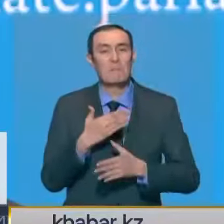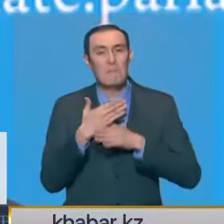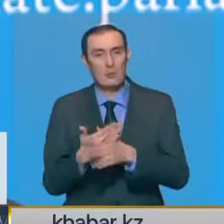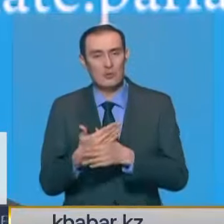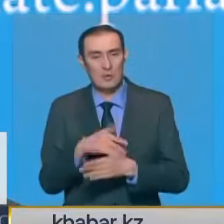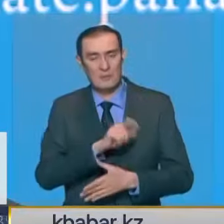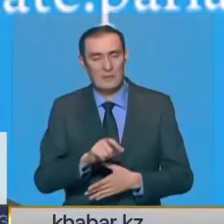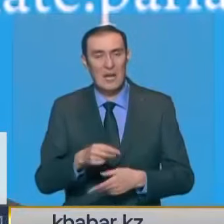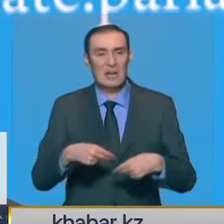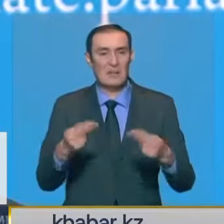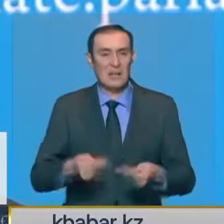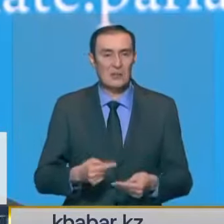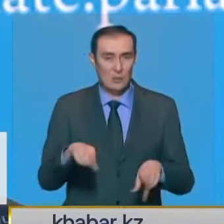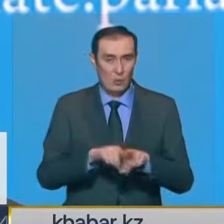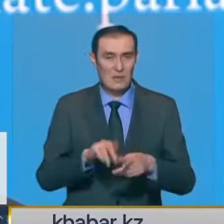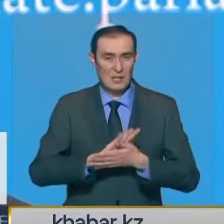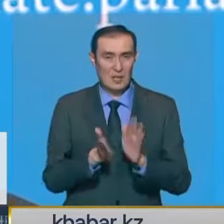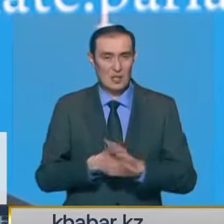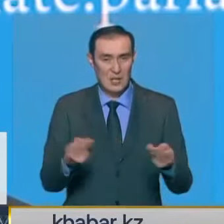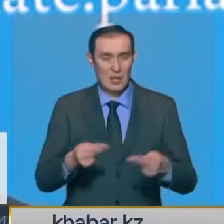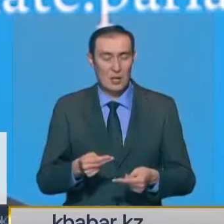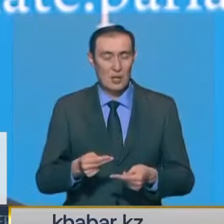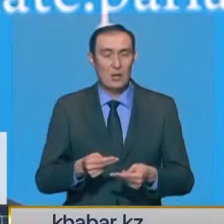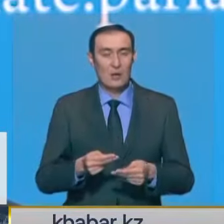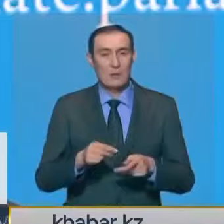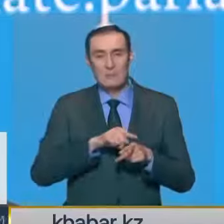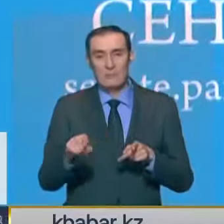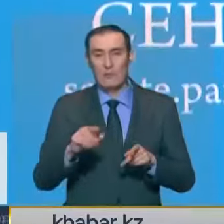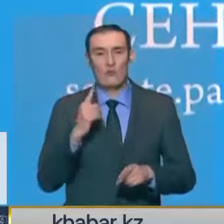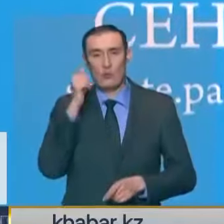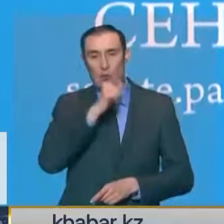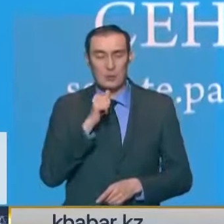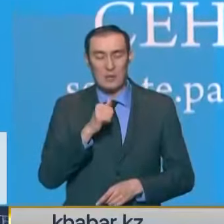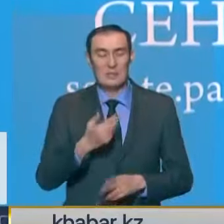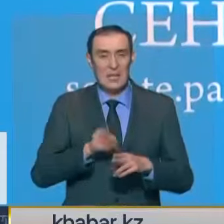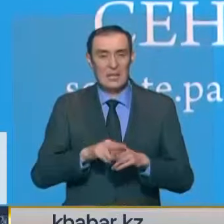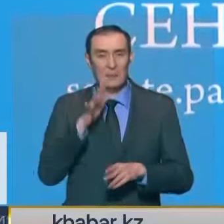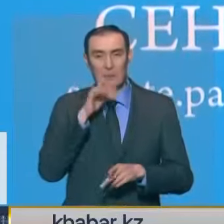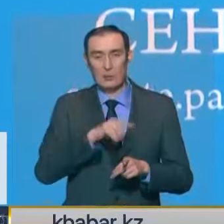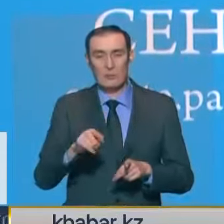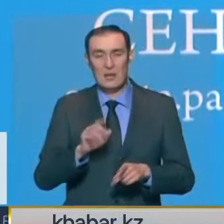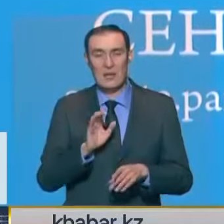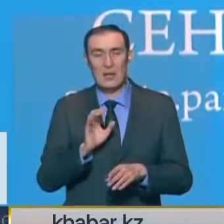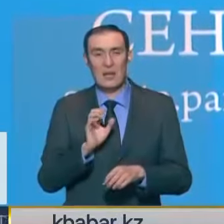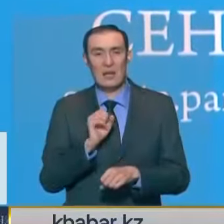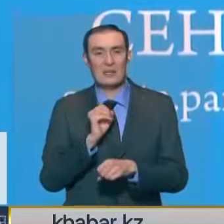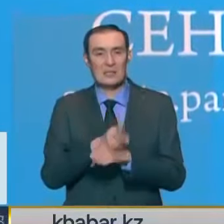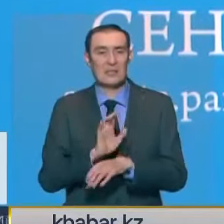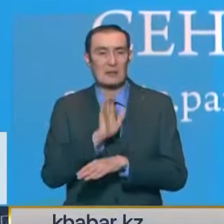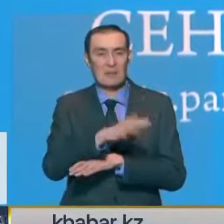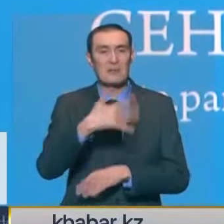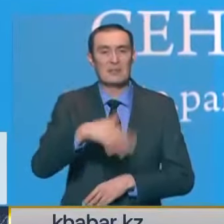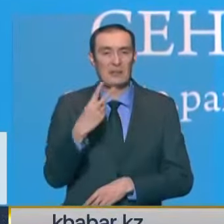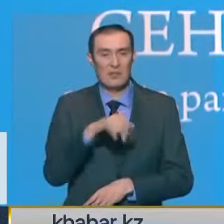подписание на ратификацию одного такого соглашени уходит как минимум год за этот текущий период мы экстрадировали 52